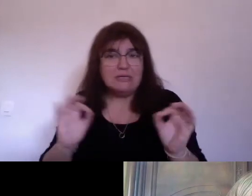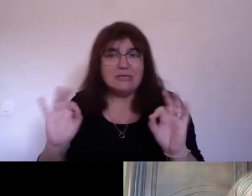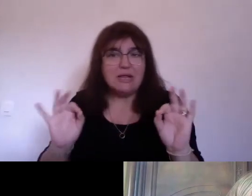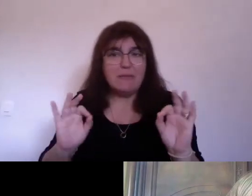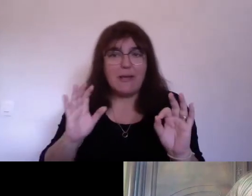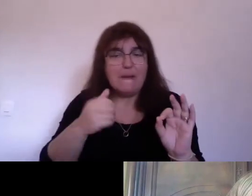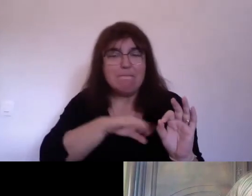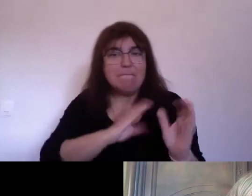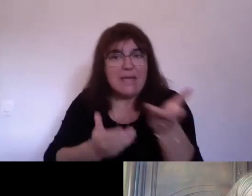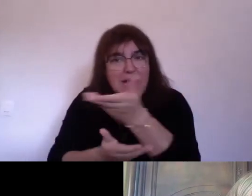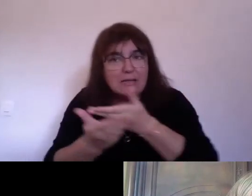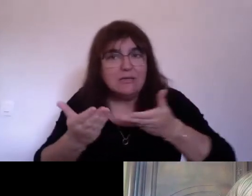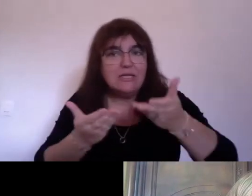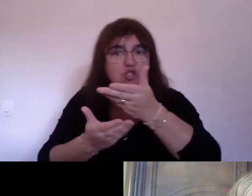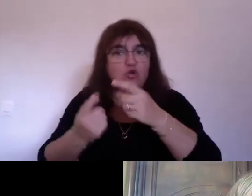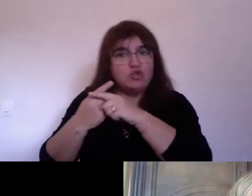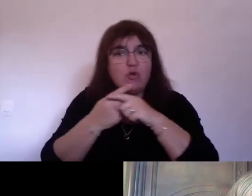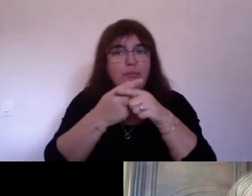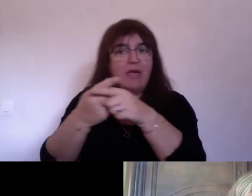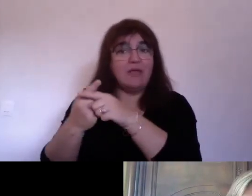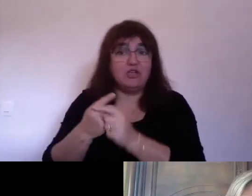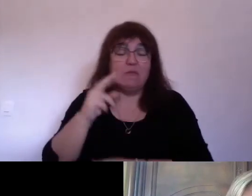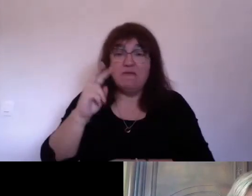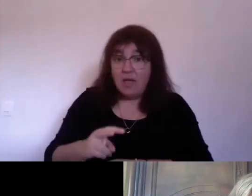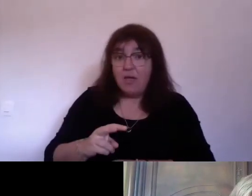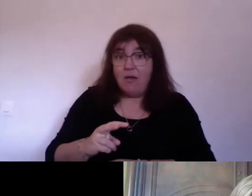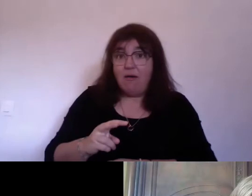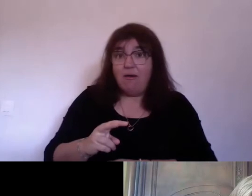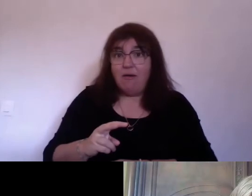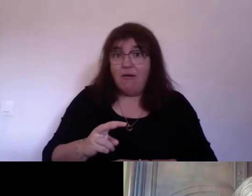de présence avec des personnes qui sont parfois très loin,